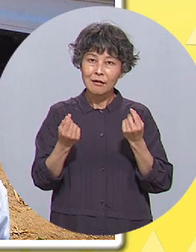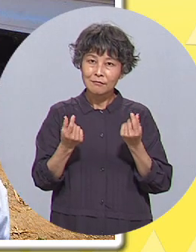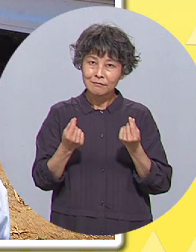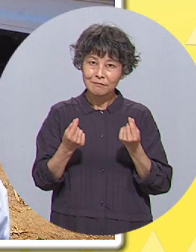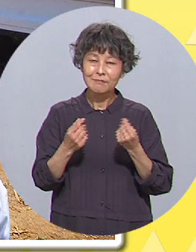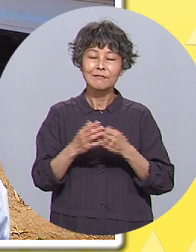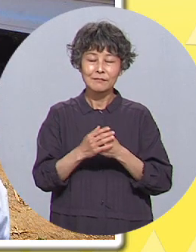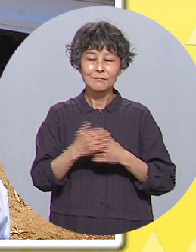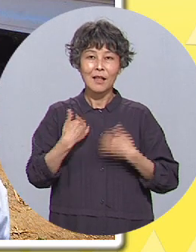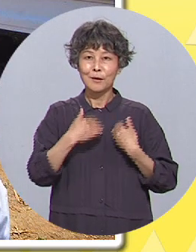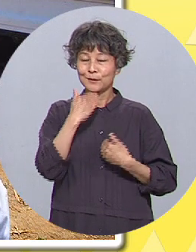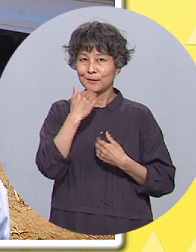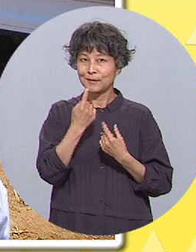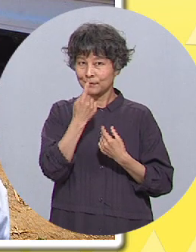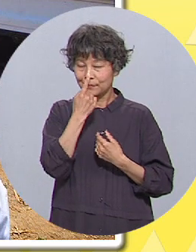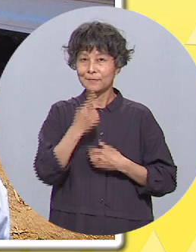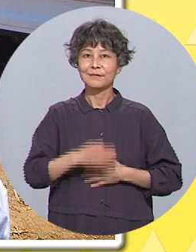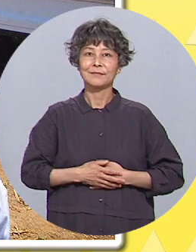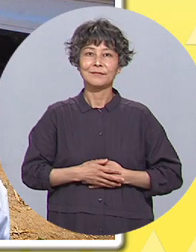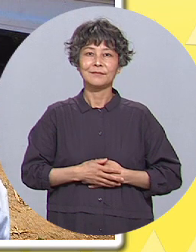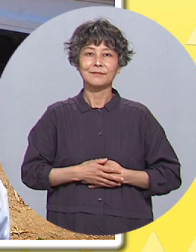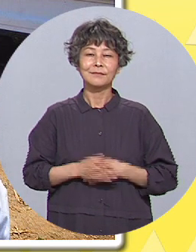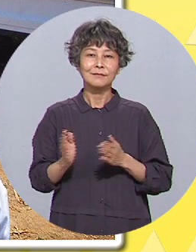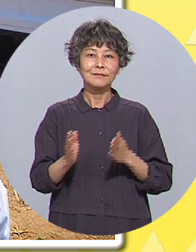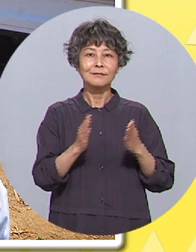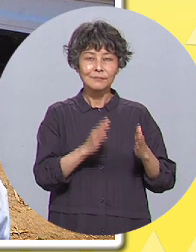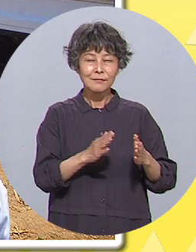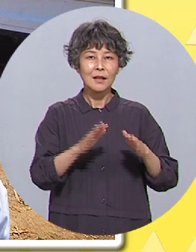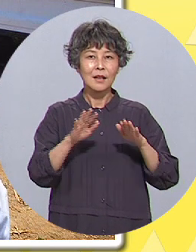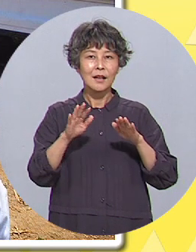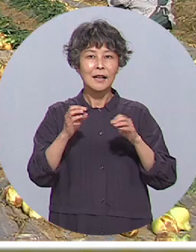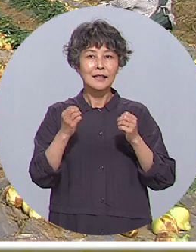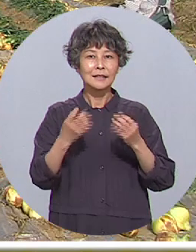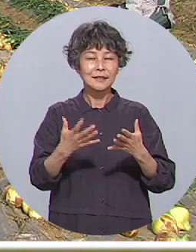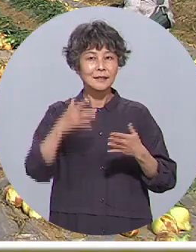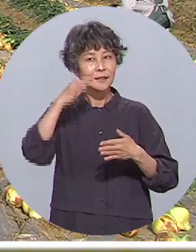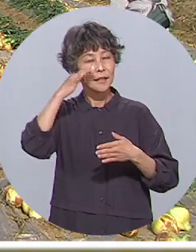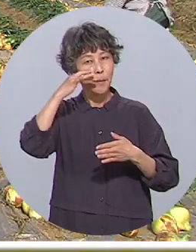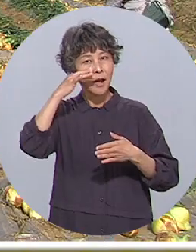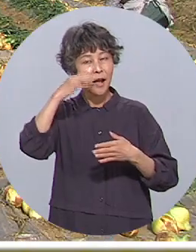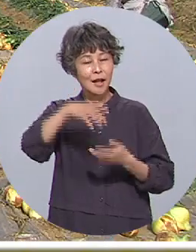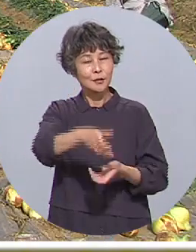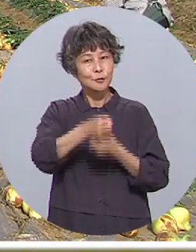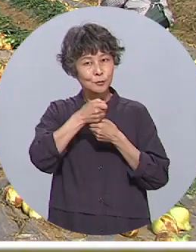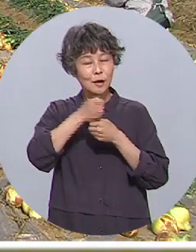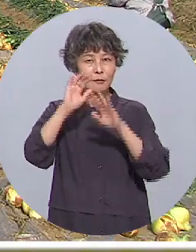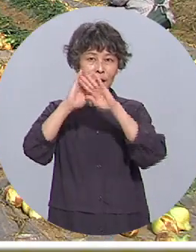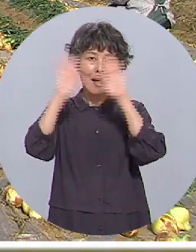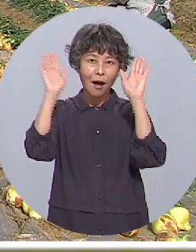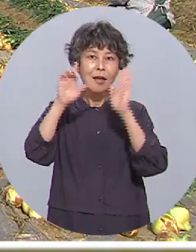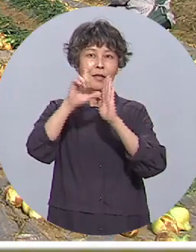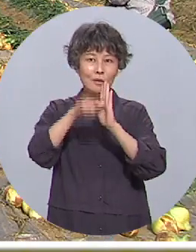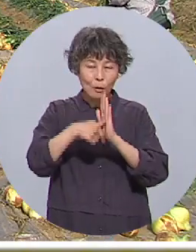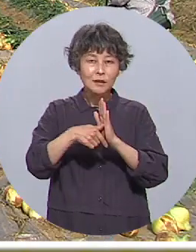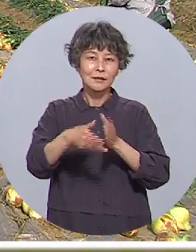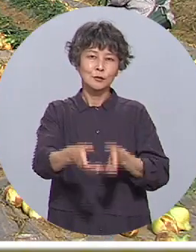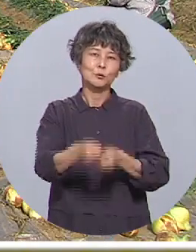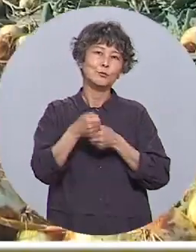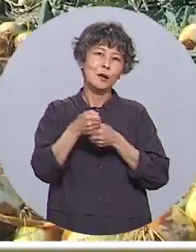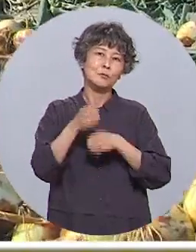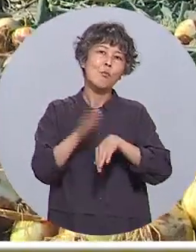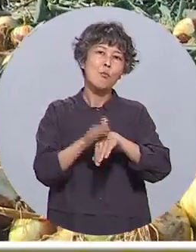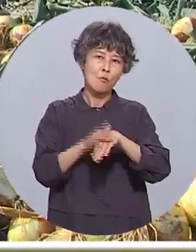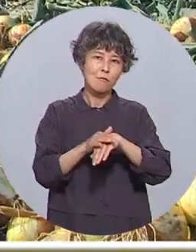ね。これは楽しみだ。 さて、本来であれば新玉ねぎはご覧のように晴れた日に収穫されるんですよ。